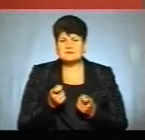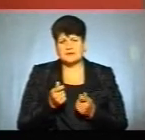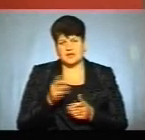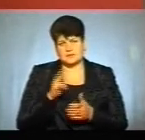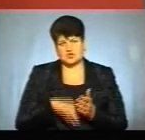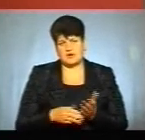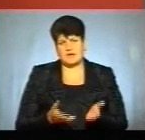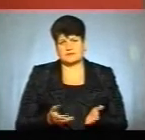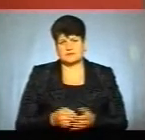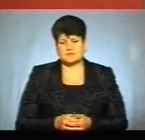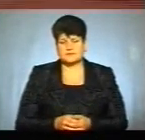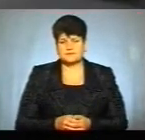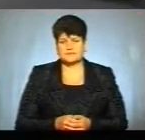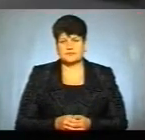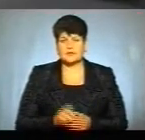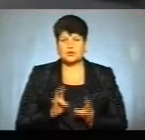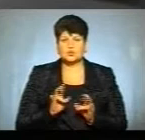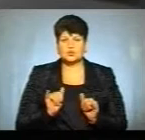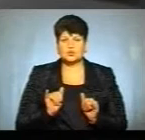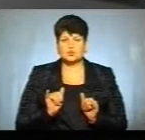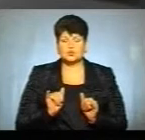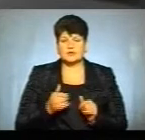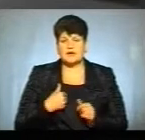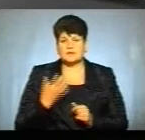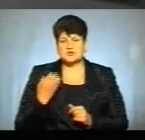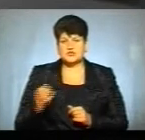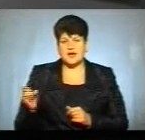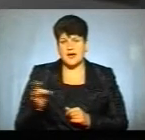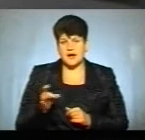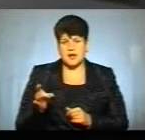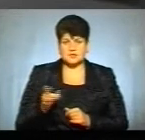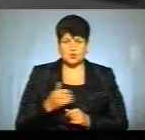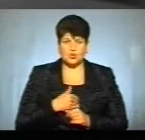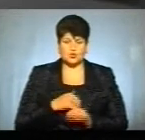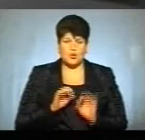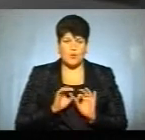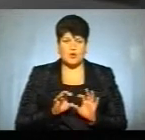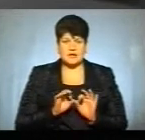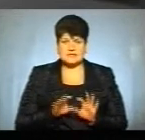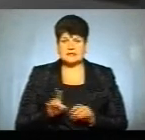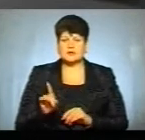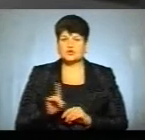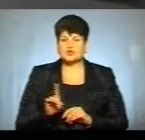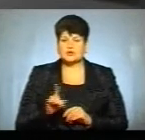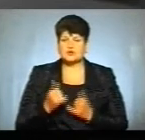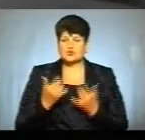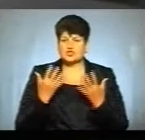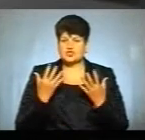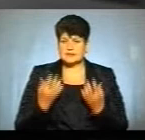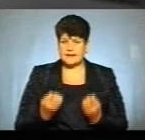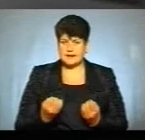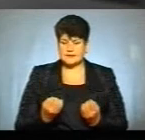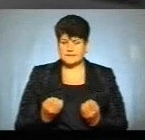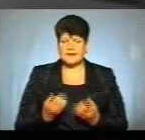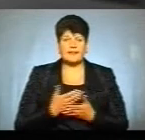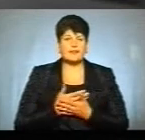штрафами? Ну, я вам ще раз хочу пояснити, що на сьогоднішній